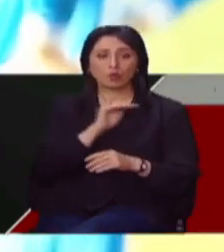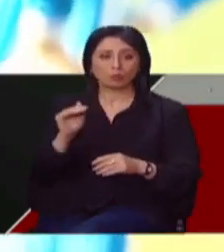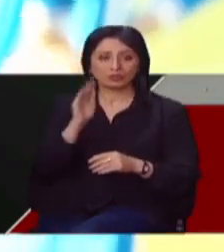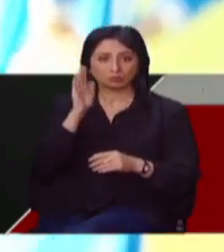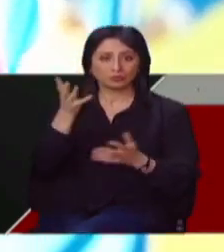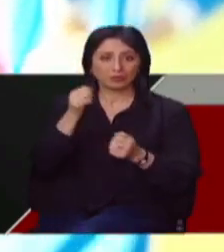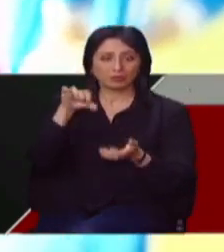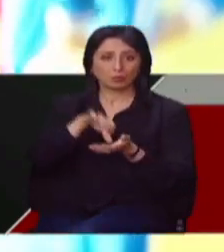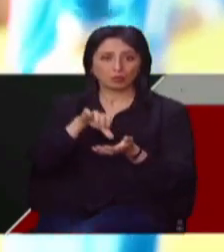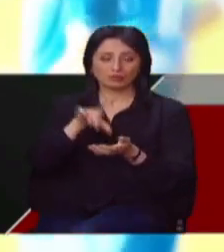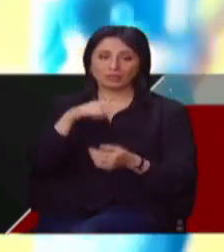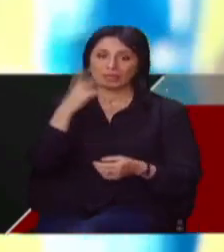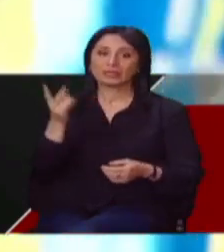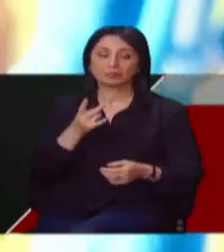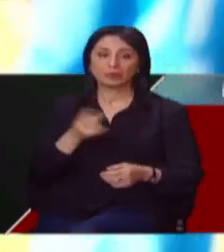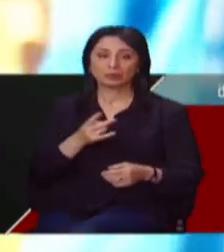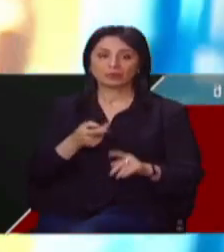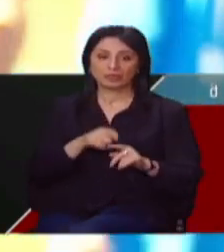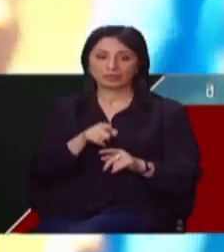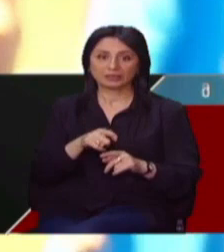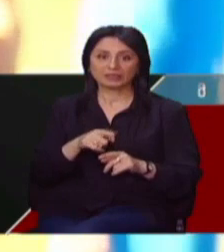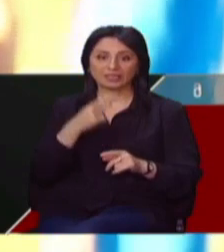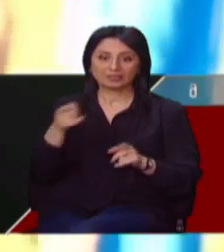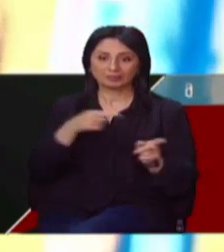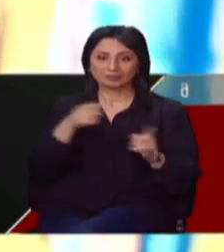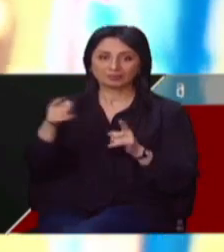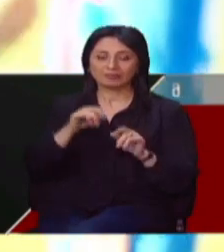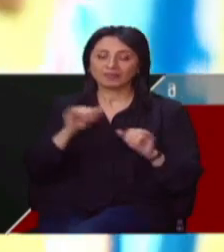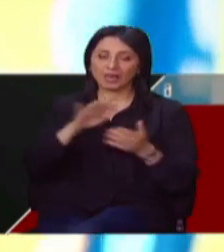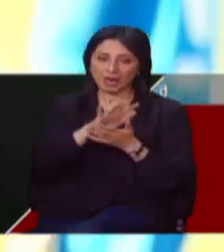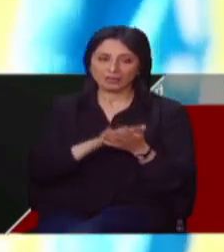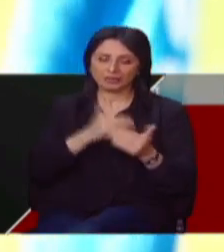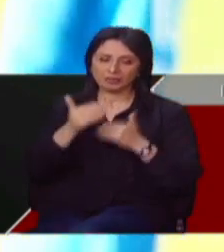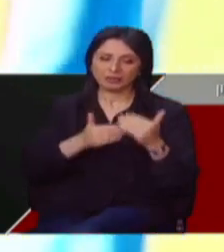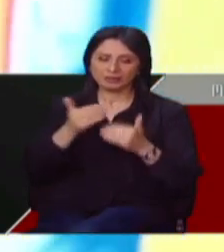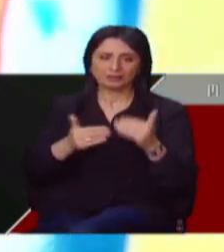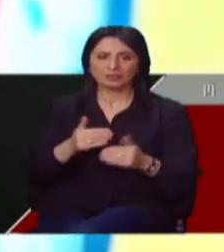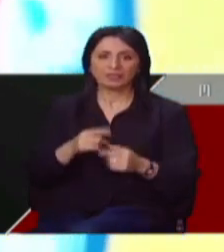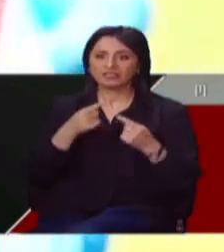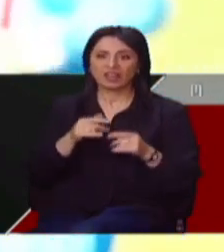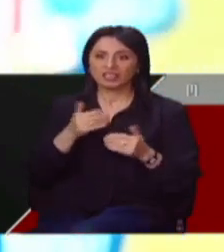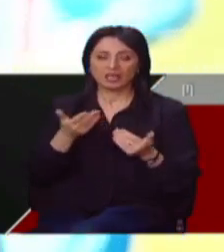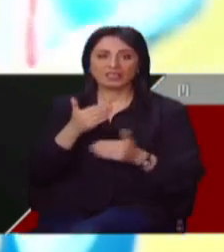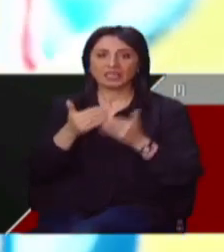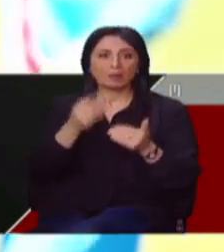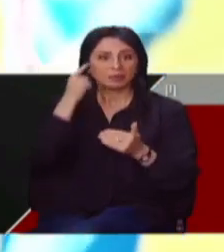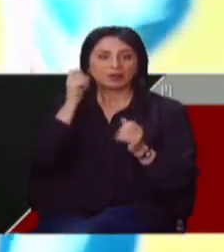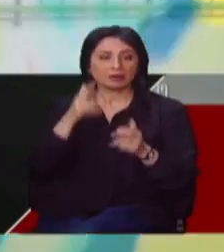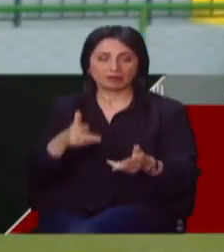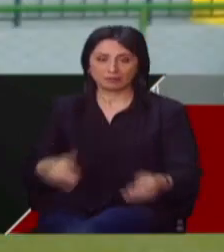ოფიციალურად მიიღებს მონაწილეობას, რა თქმა უნდა, ეს ამის გამოძახილია და ამის გაგრძელება არის. სხვანაირად შეუძლებელია ამ წარმატებაზე